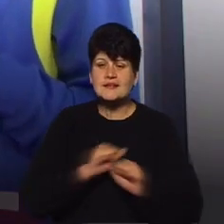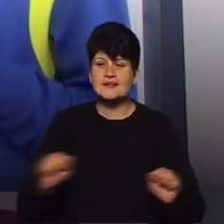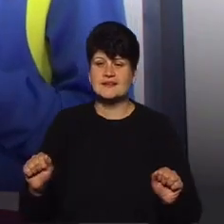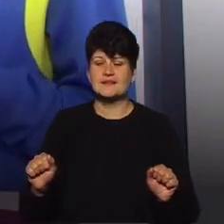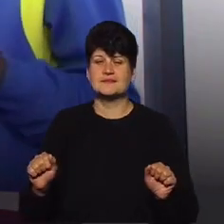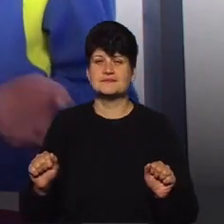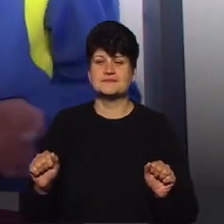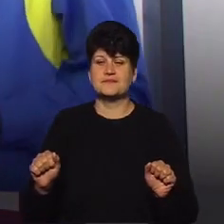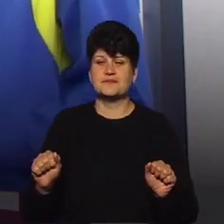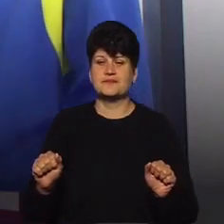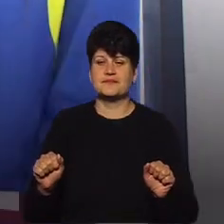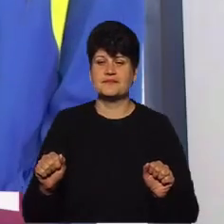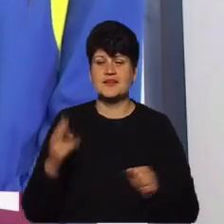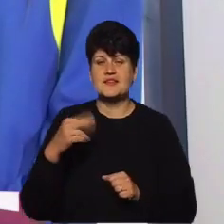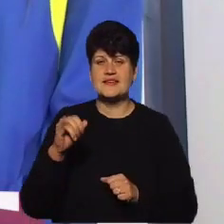воді є.